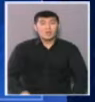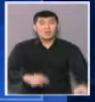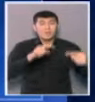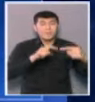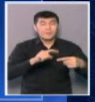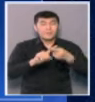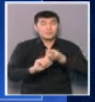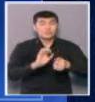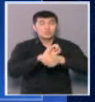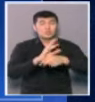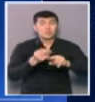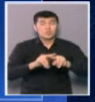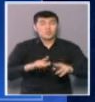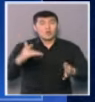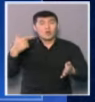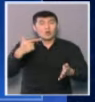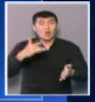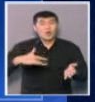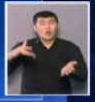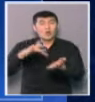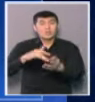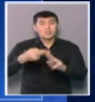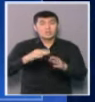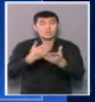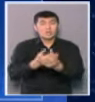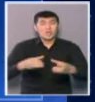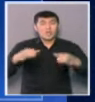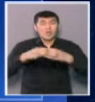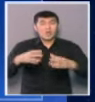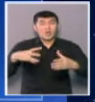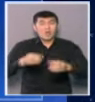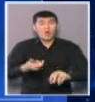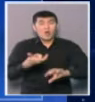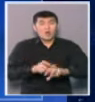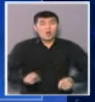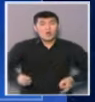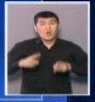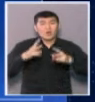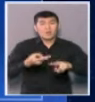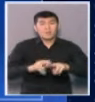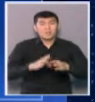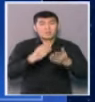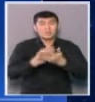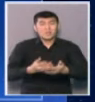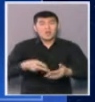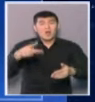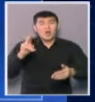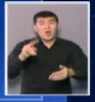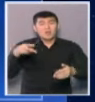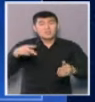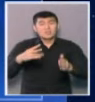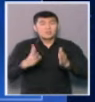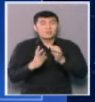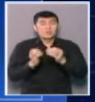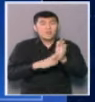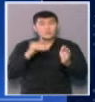Противочумная станция в городе Атырау присоединилась к Национальному научному центру особо опасных инфекций имени Акимбаева в октябре